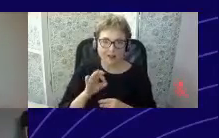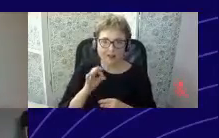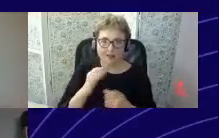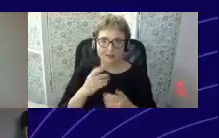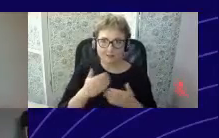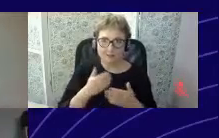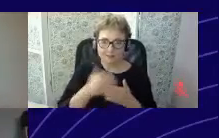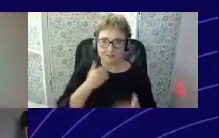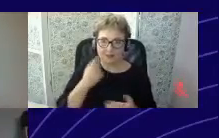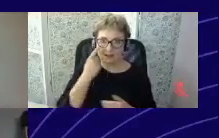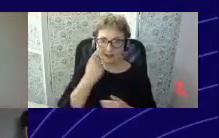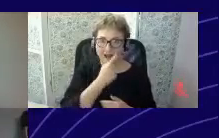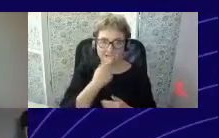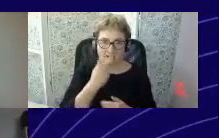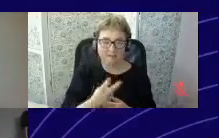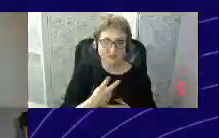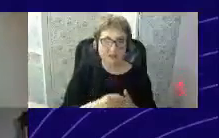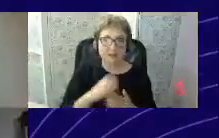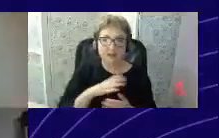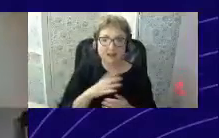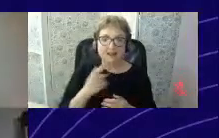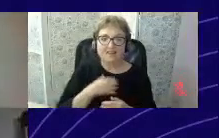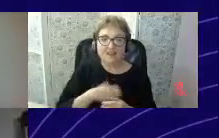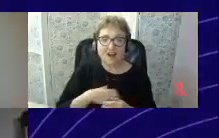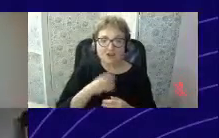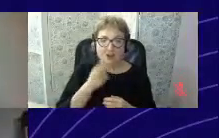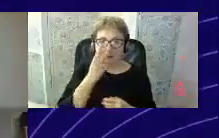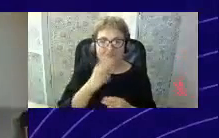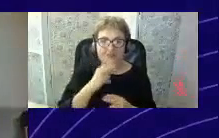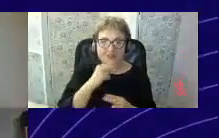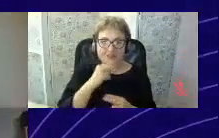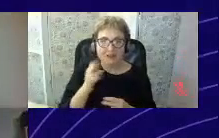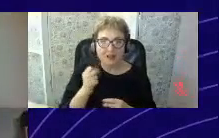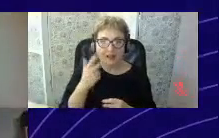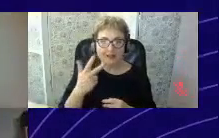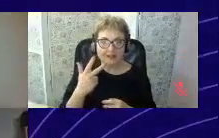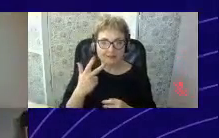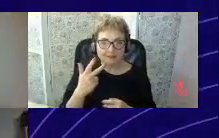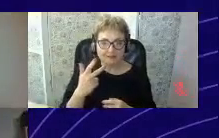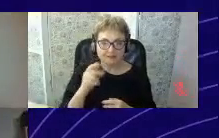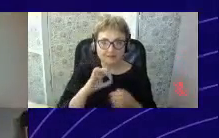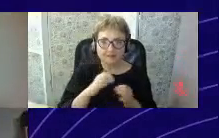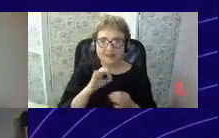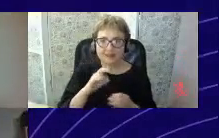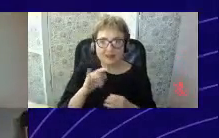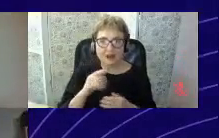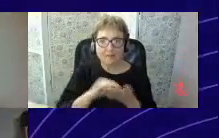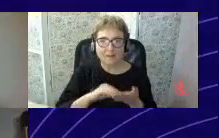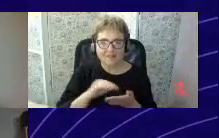был перед глазами. Здесь важно обратить внимание на три детальки.